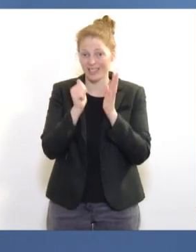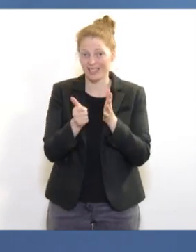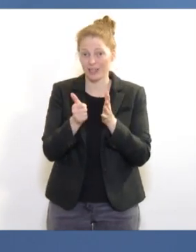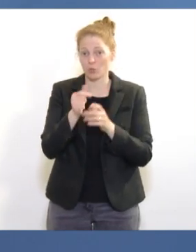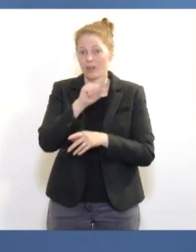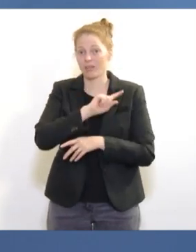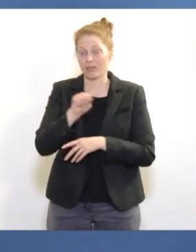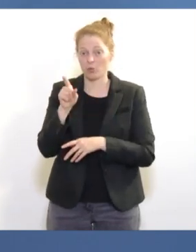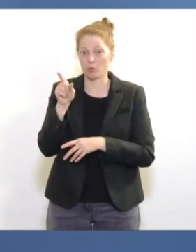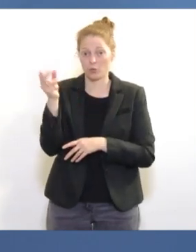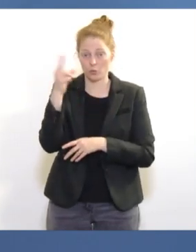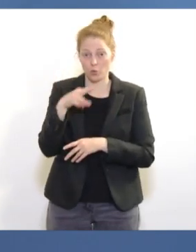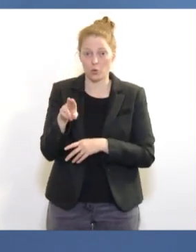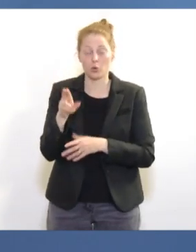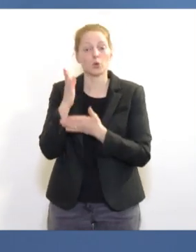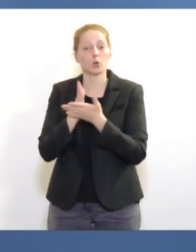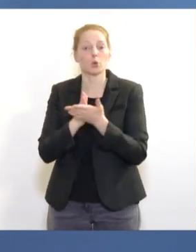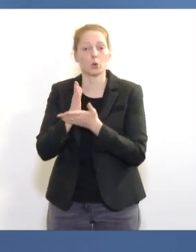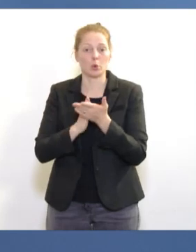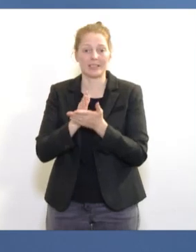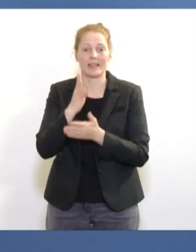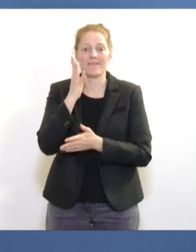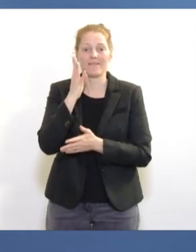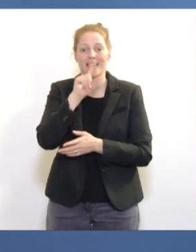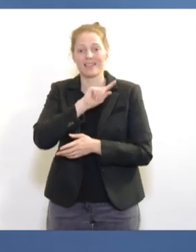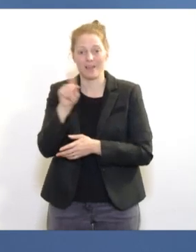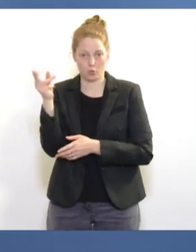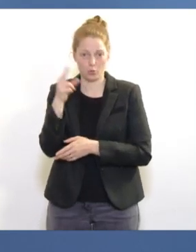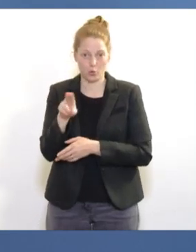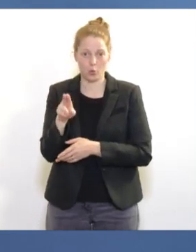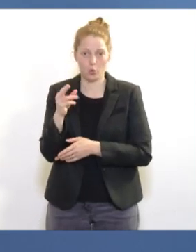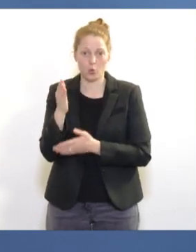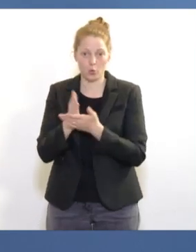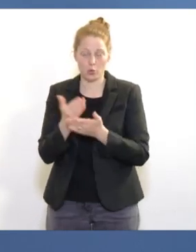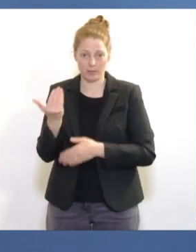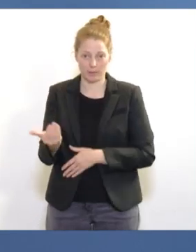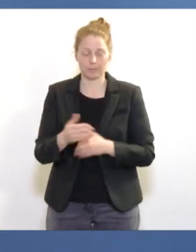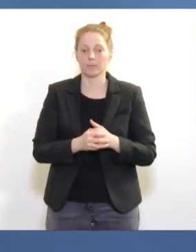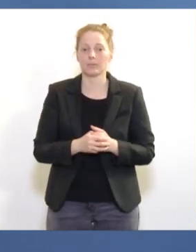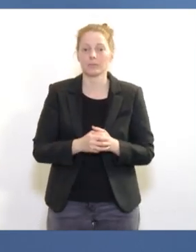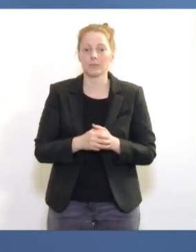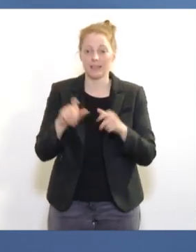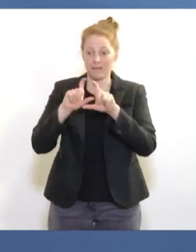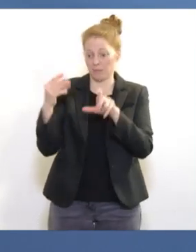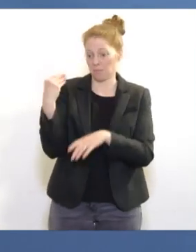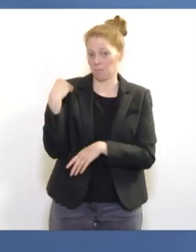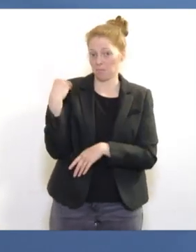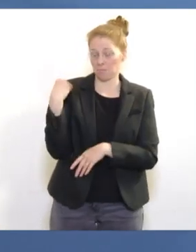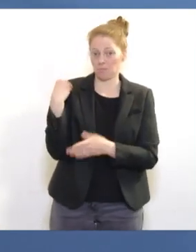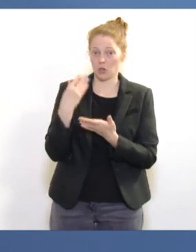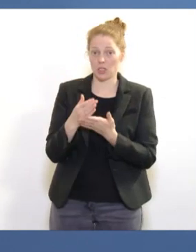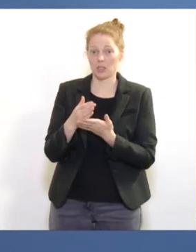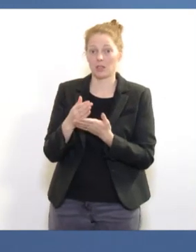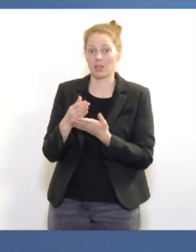ein Durchschnittslohn von 4.000 Euro. Der Betrieb meldet uns, 100 von denen 150 Leute sollen an